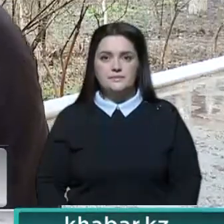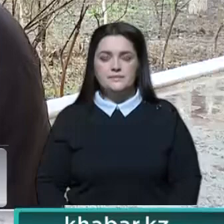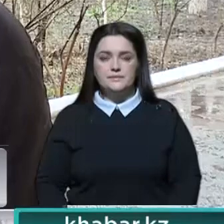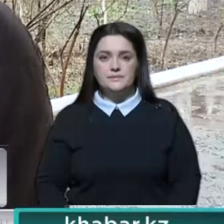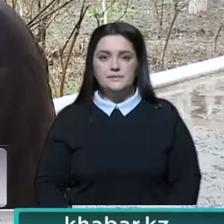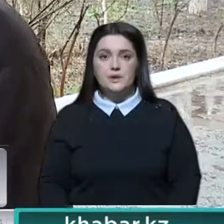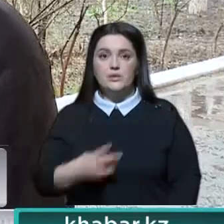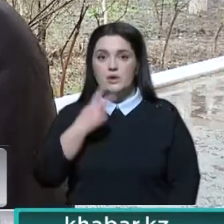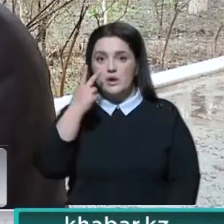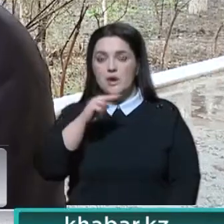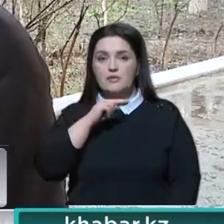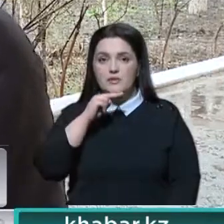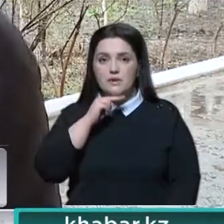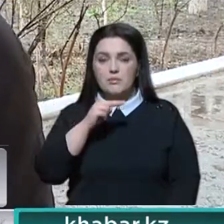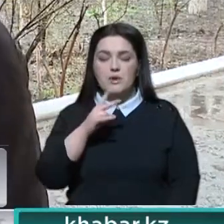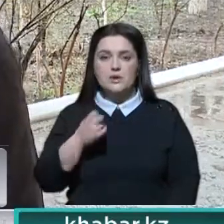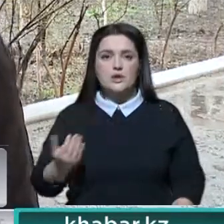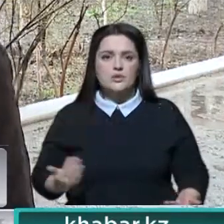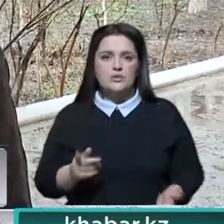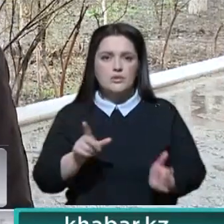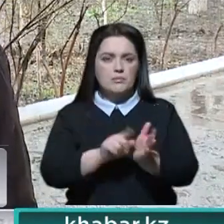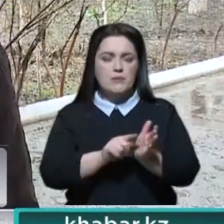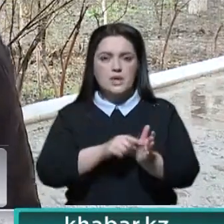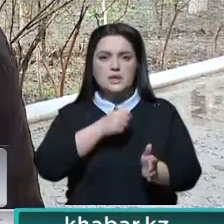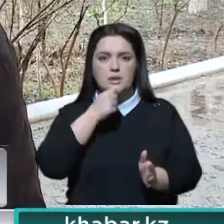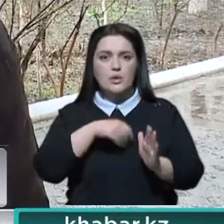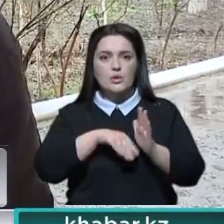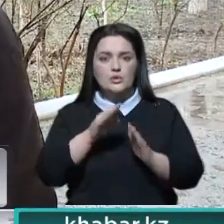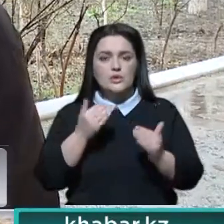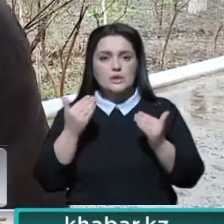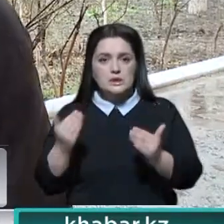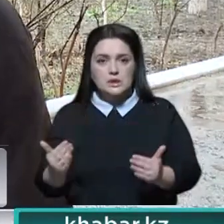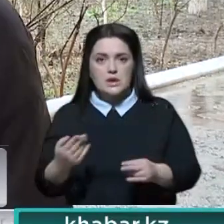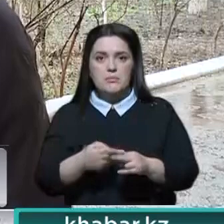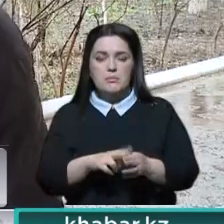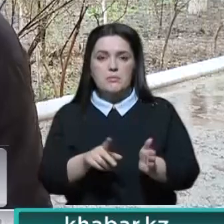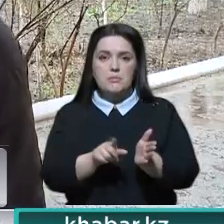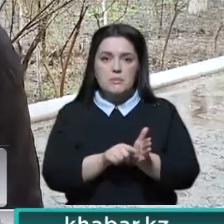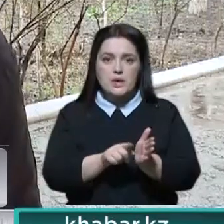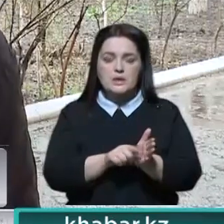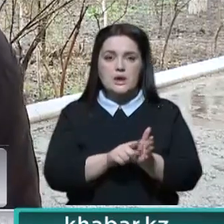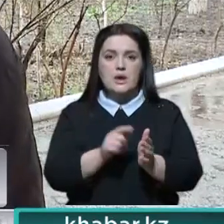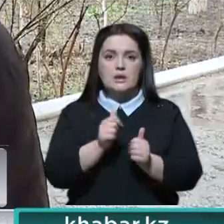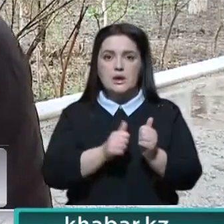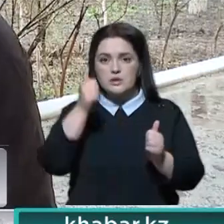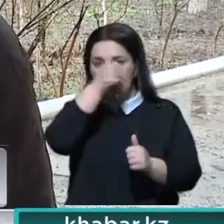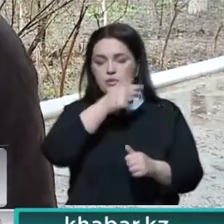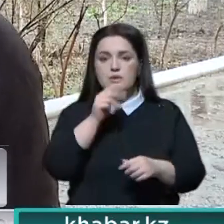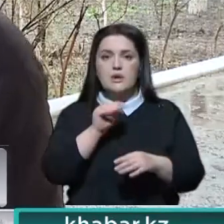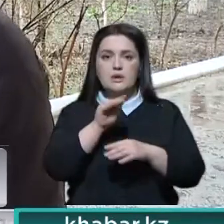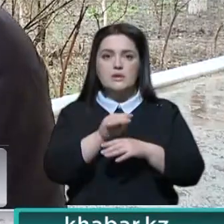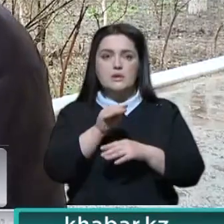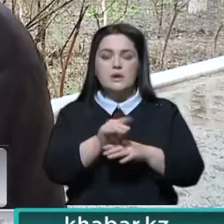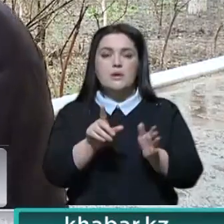на жизнь пенсионеров, как-то улучшение их, не знаю, пенсионные какие-то, хотя каждый год в стране у нас и повышают,